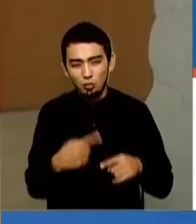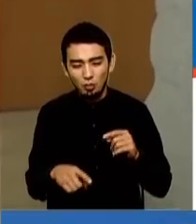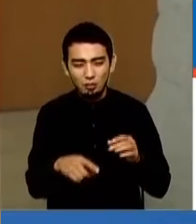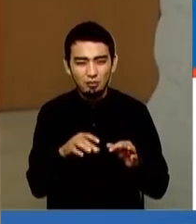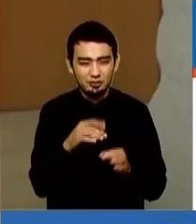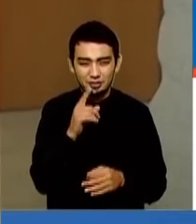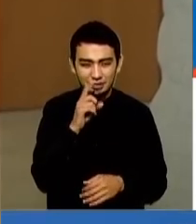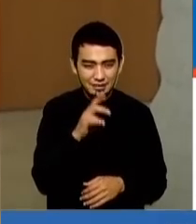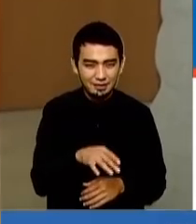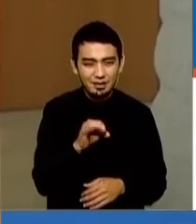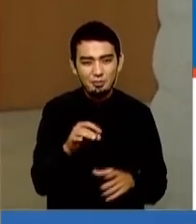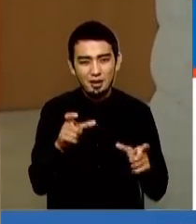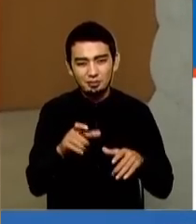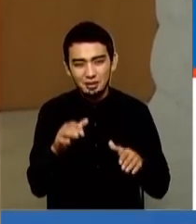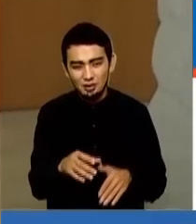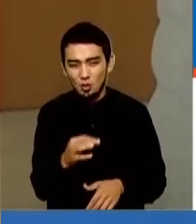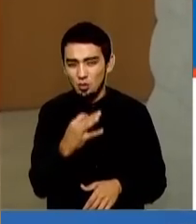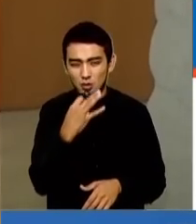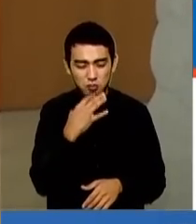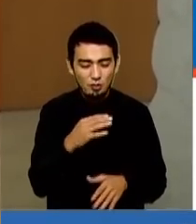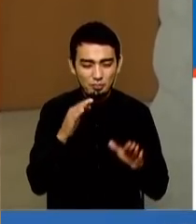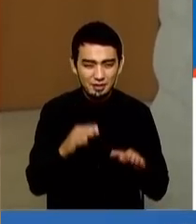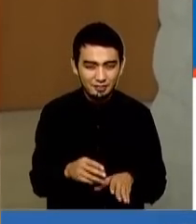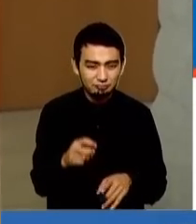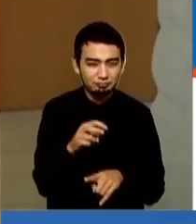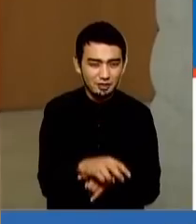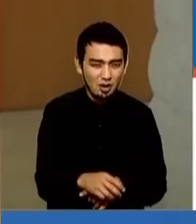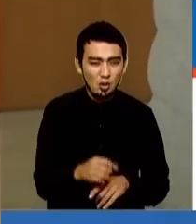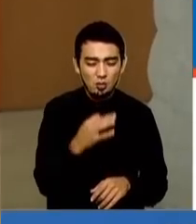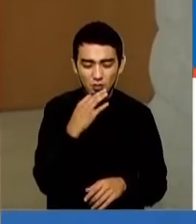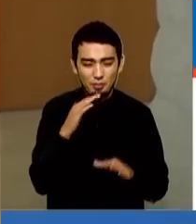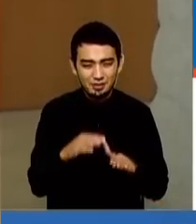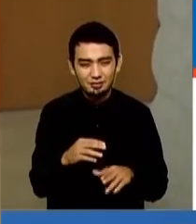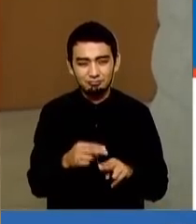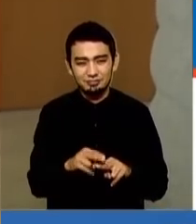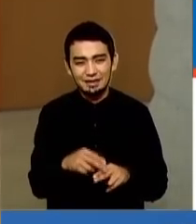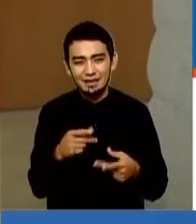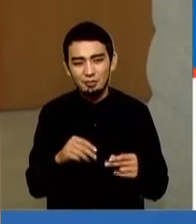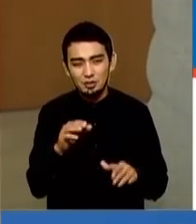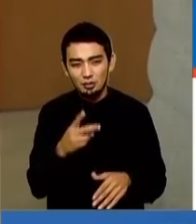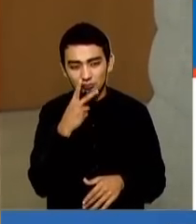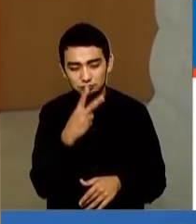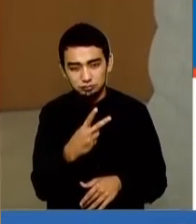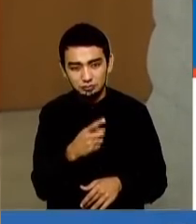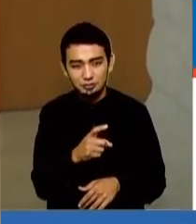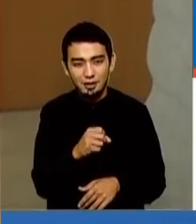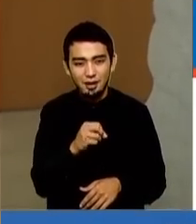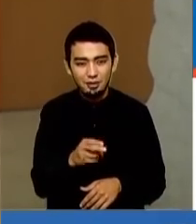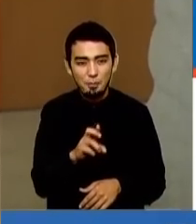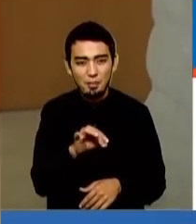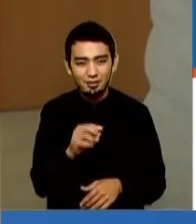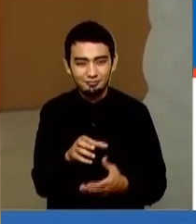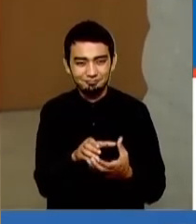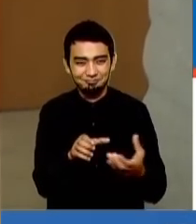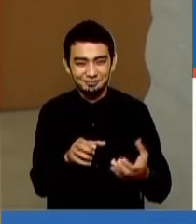или магазинами, то есть в любом месте, где клиент может увидеть посттерминал Халык